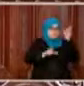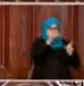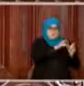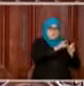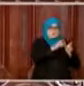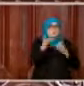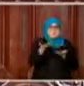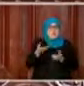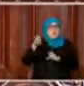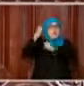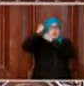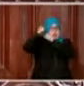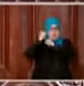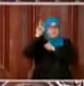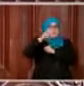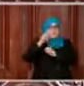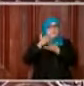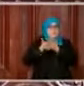والأمانة أمانات،